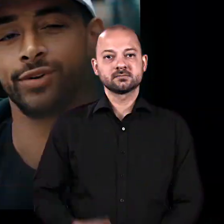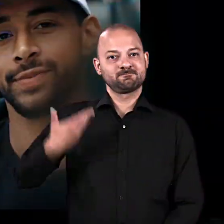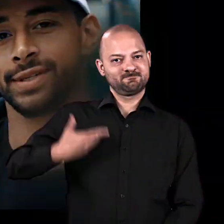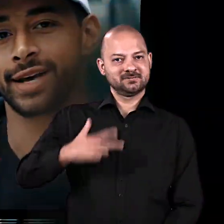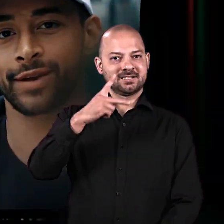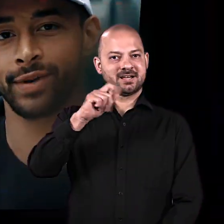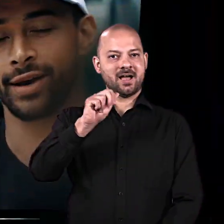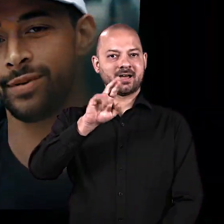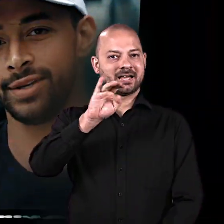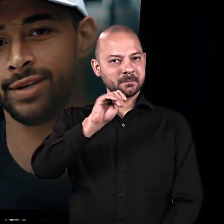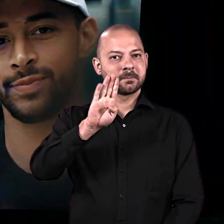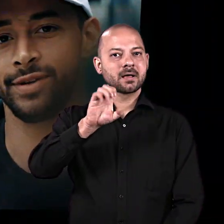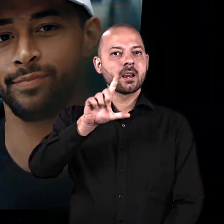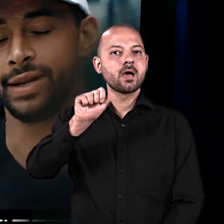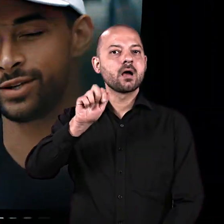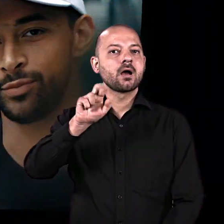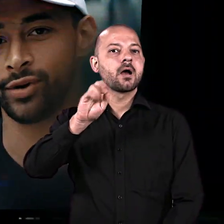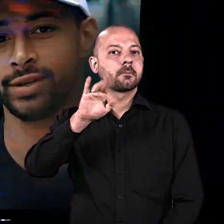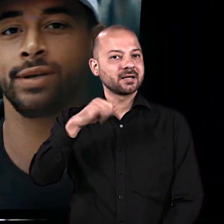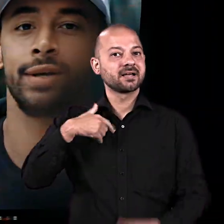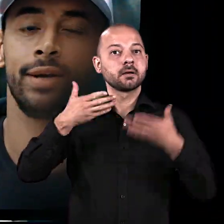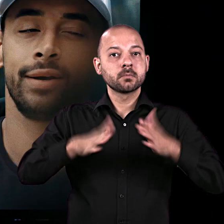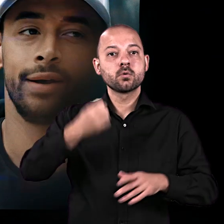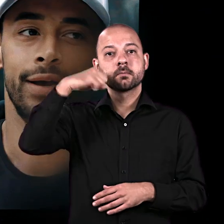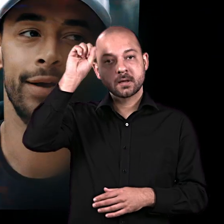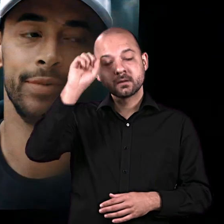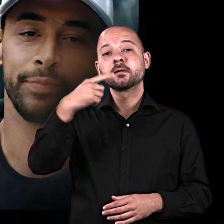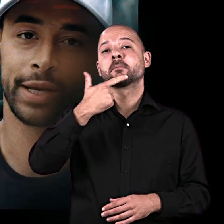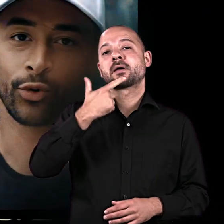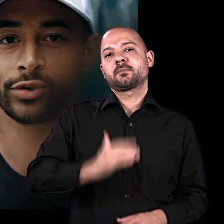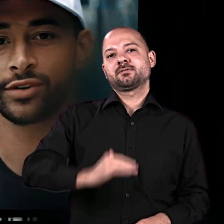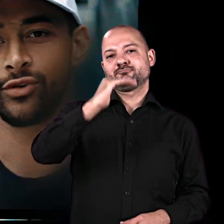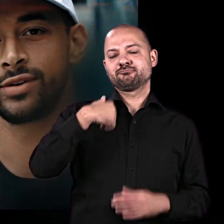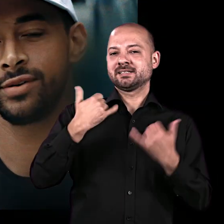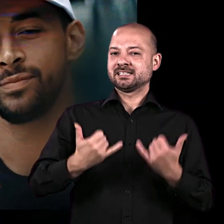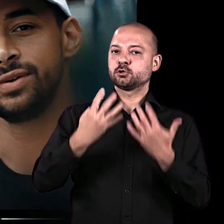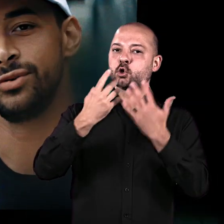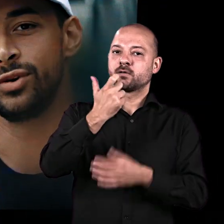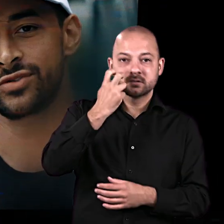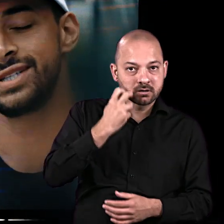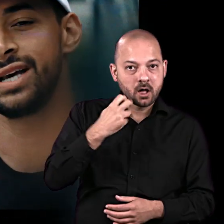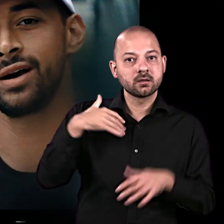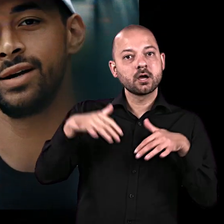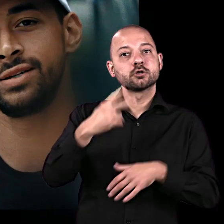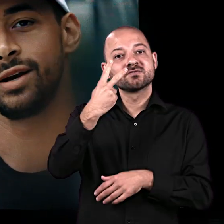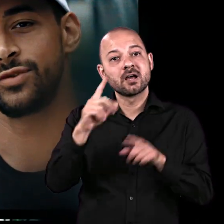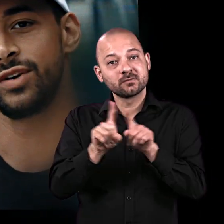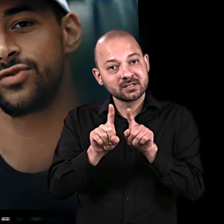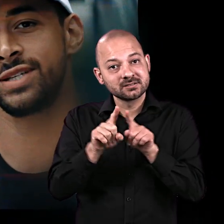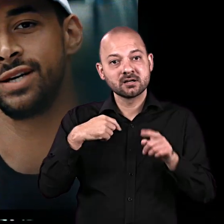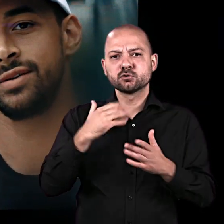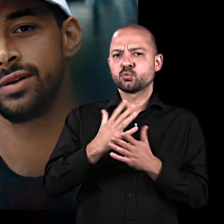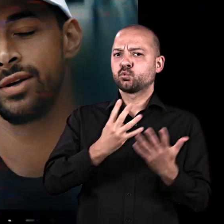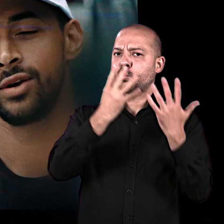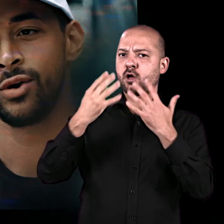Ich bin Karim Belarabi, ich bin in Berlin geboren, in Bremen groß geworden, bin 29 Jahre alt, habe